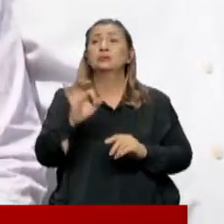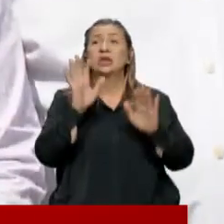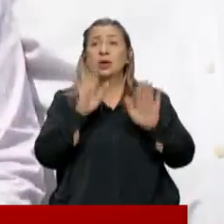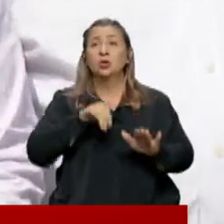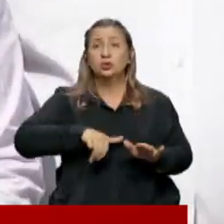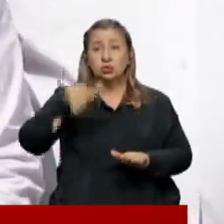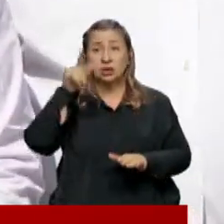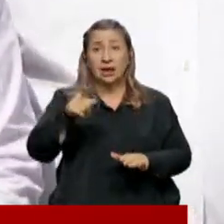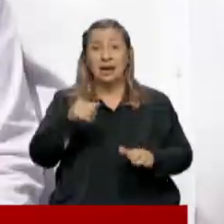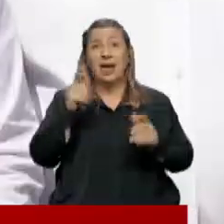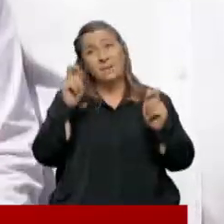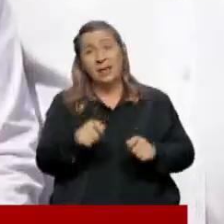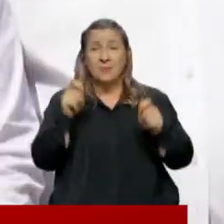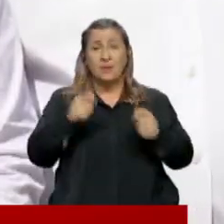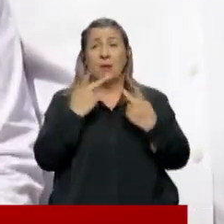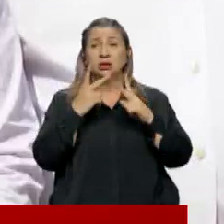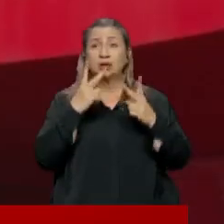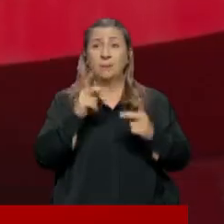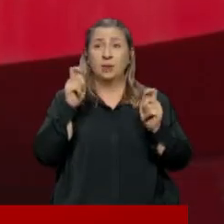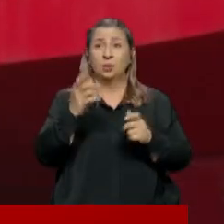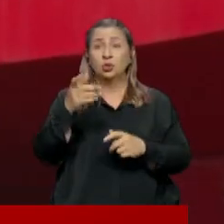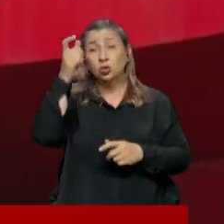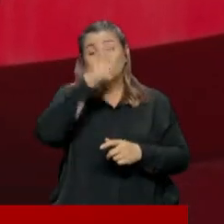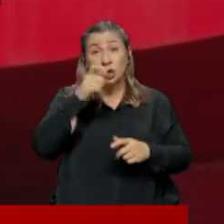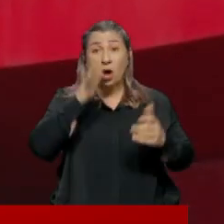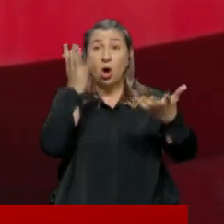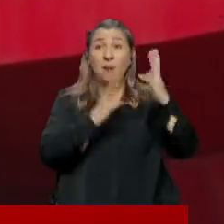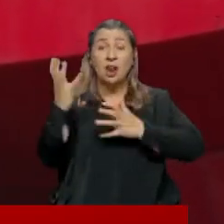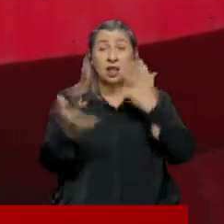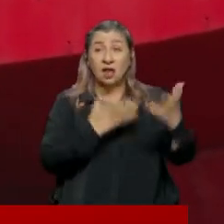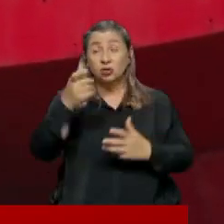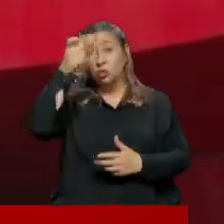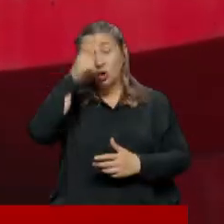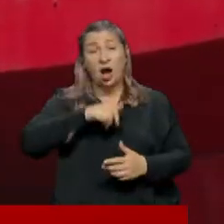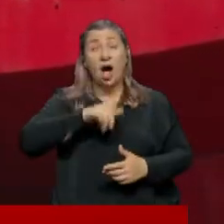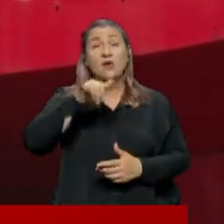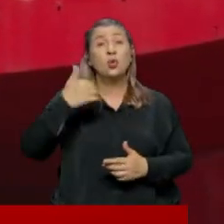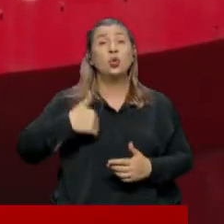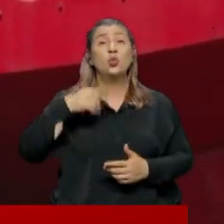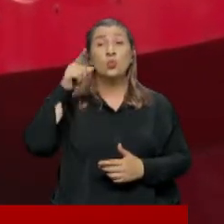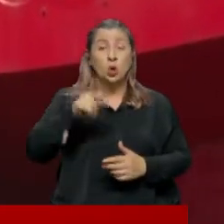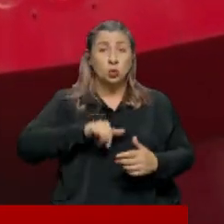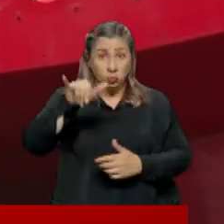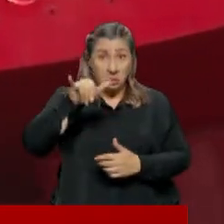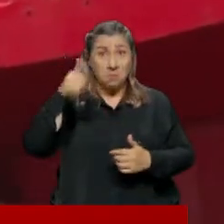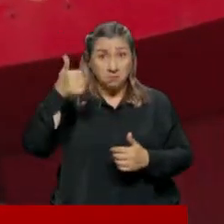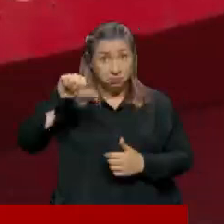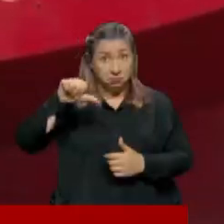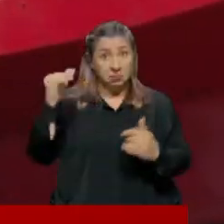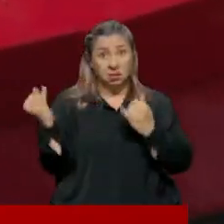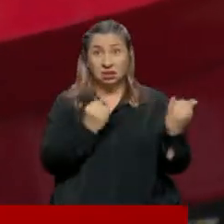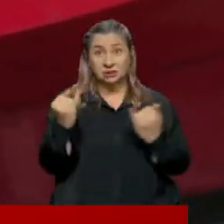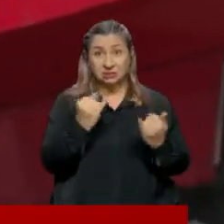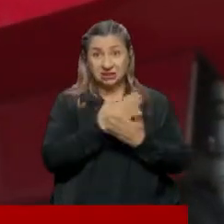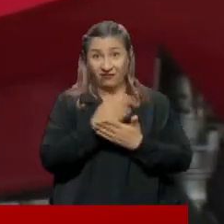kalma uçakları kullanalım tarzında açıklamalar yapıyor. Türkiye'nin ormanları yanarken Türk Hava Kurumu'nun uçakları uçabiliyor mu uçamıyor mu